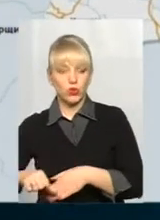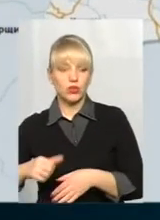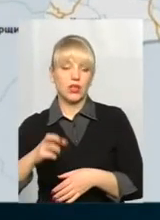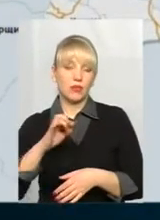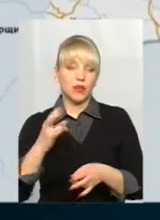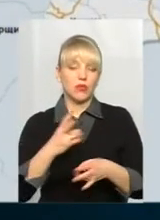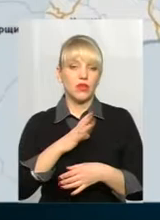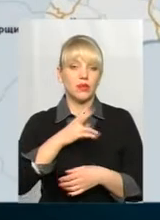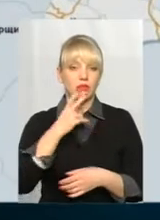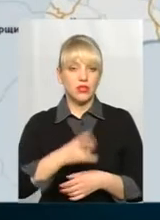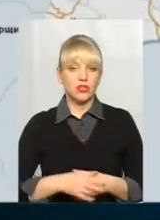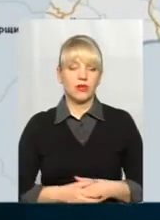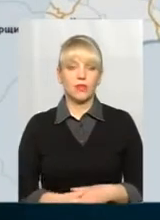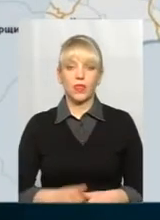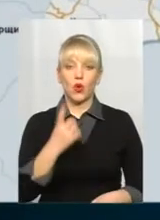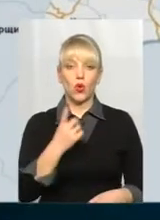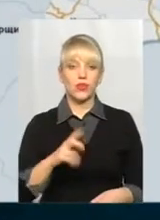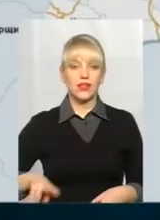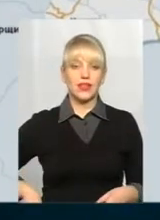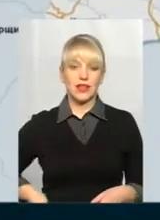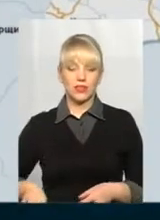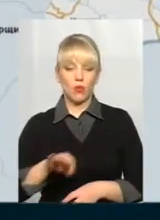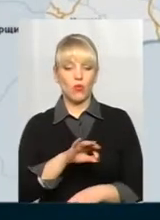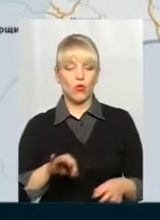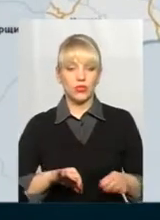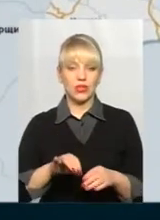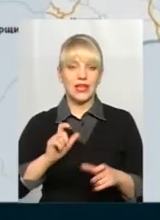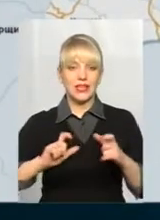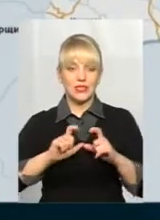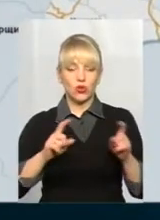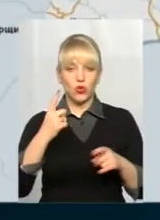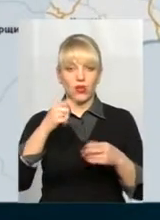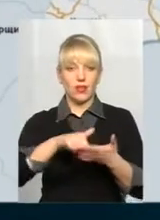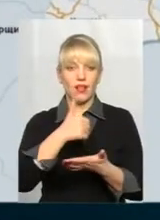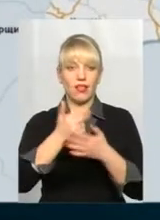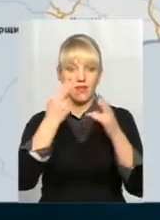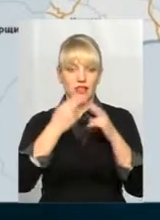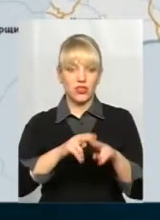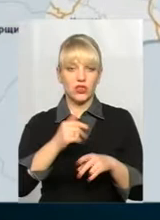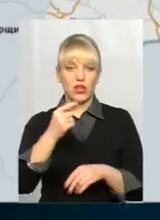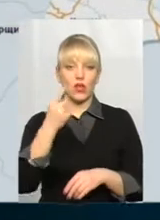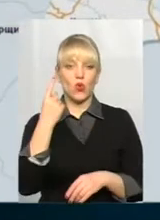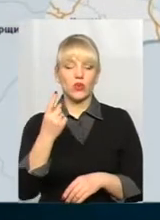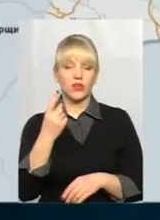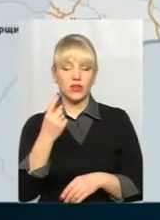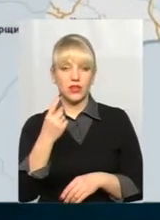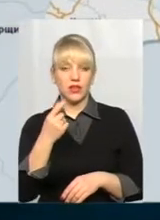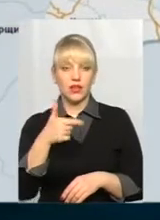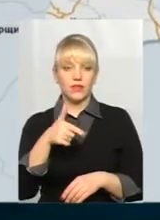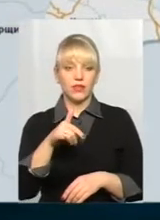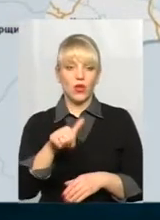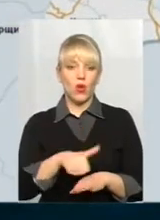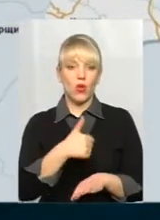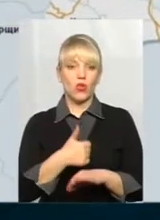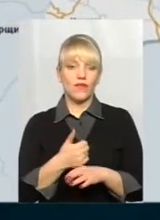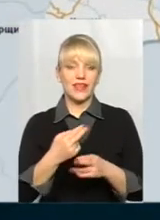його бачити. Один директор проєктного інституту, один головний інженер і один ГІП, таке є, головний